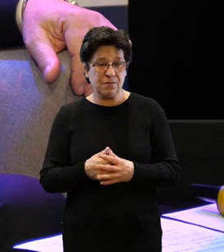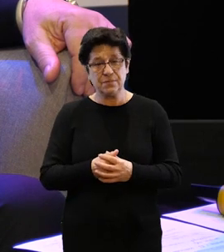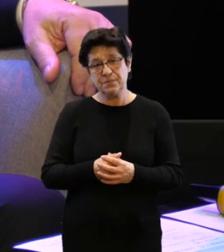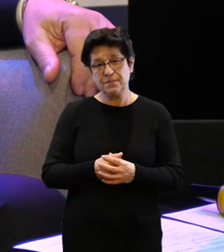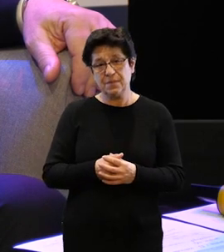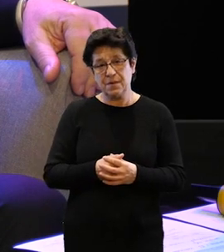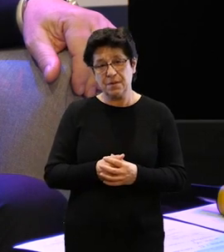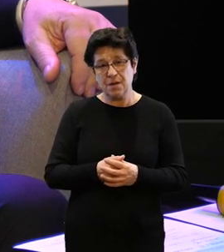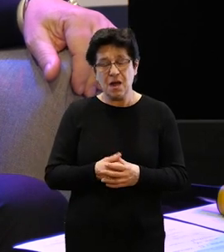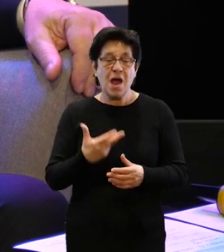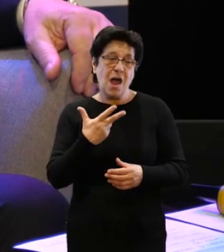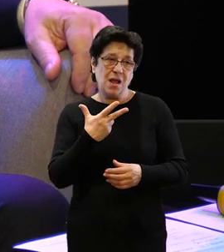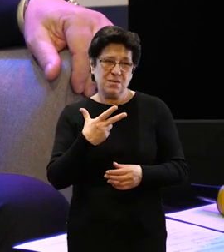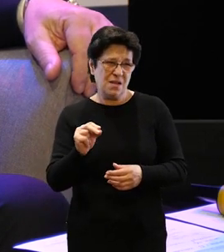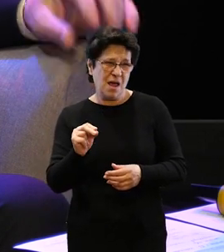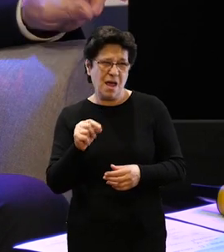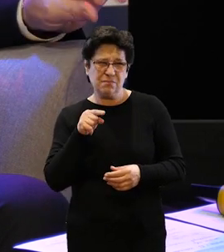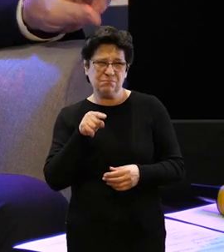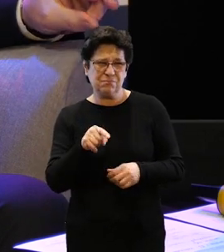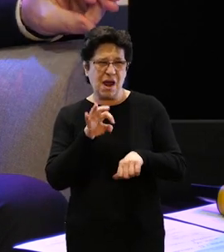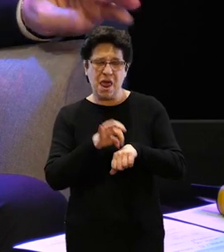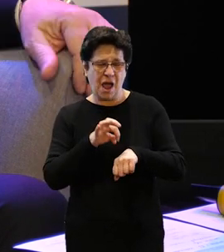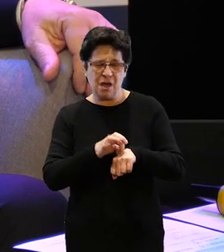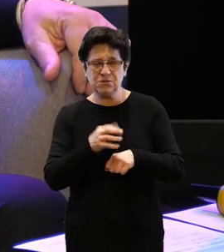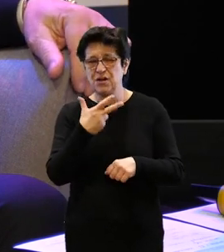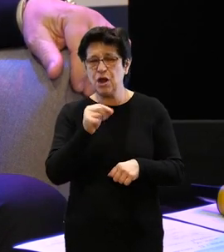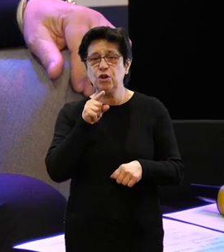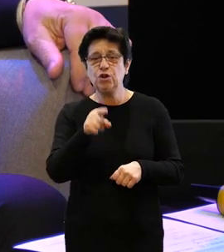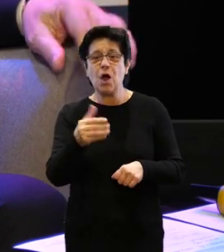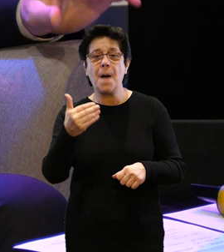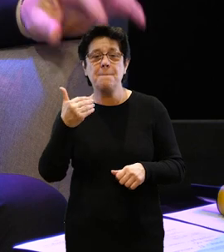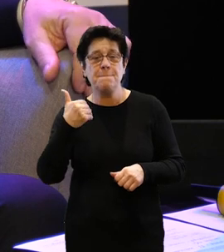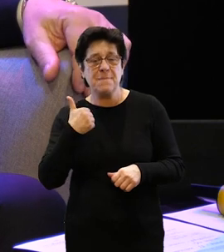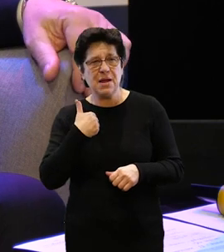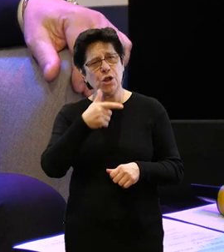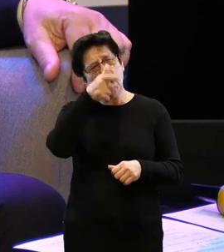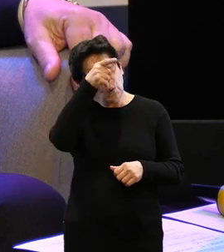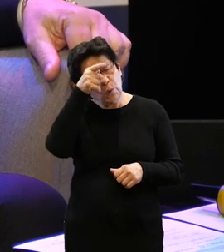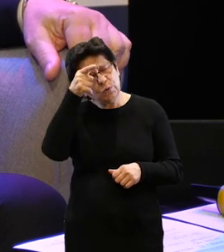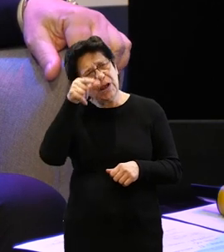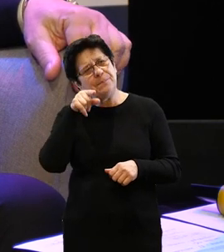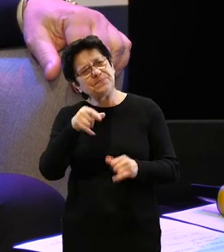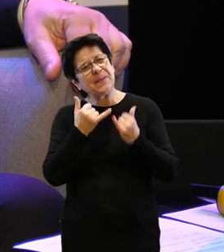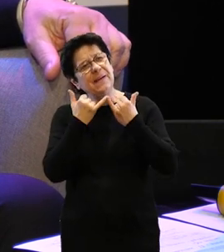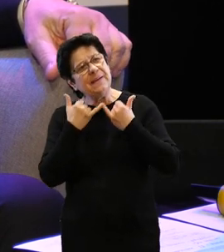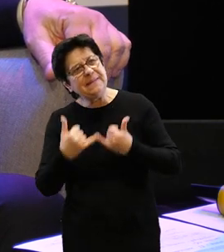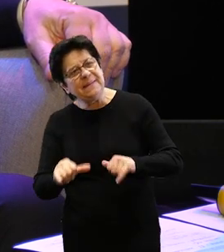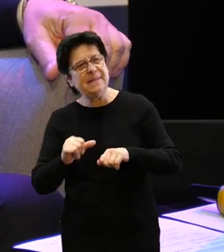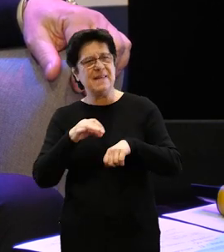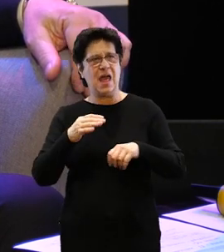słowa lekarze Ponieważ to nie byli lekarze byli to ludzie którzy uprawiali medycynę